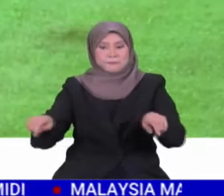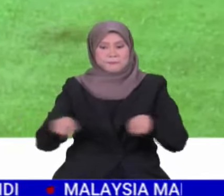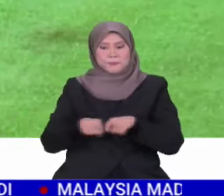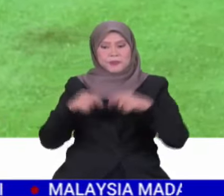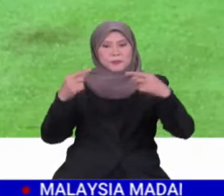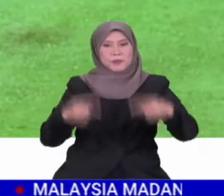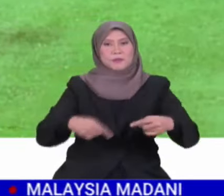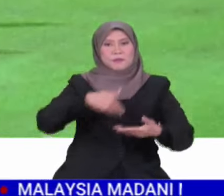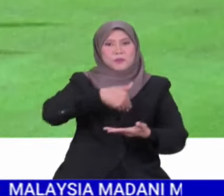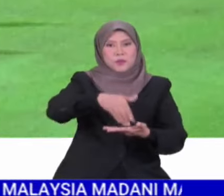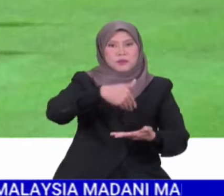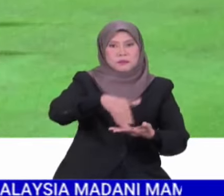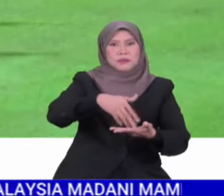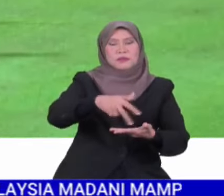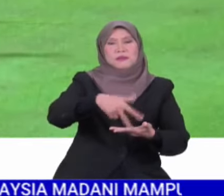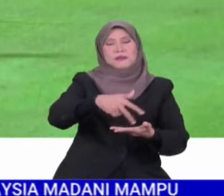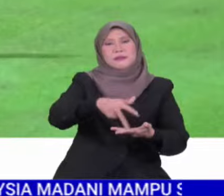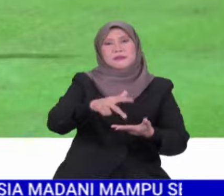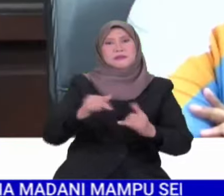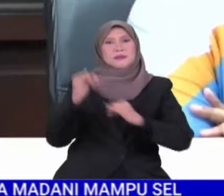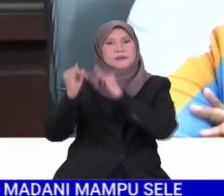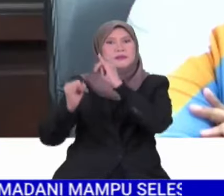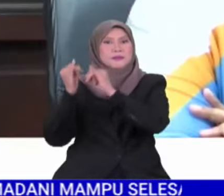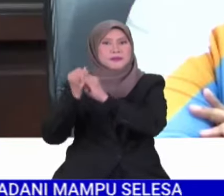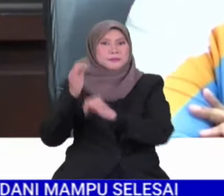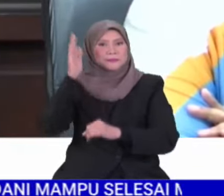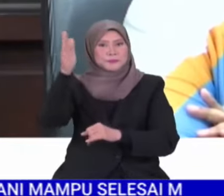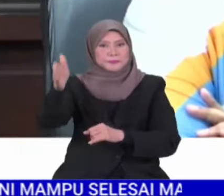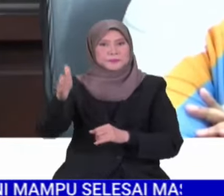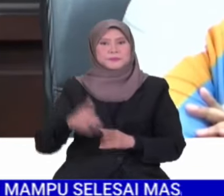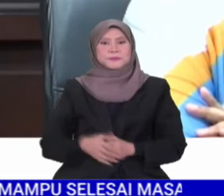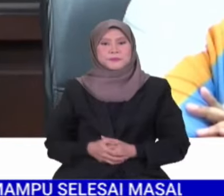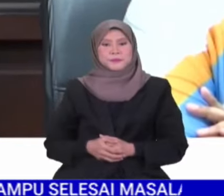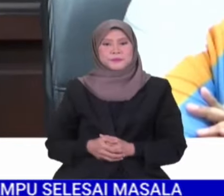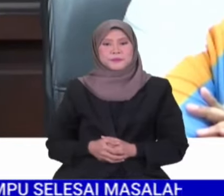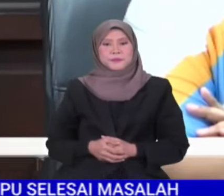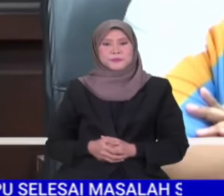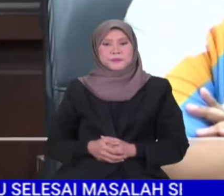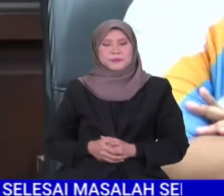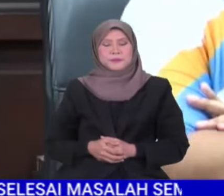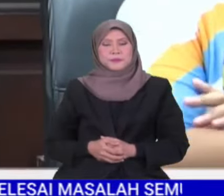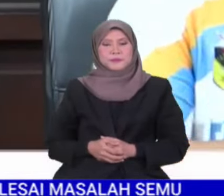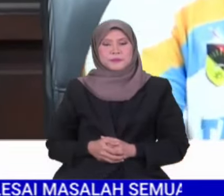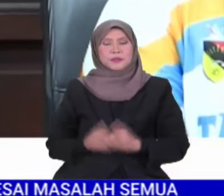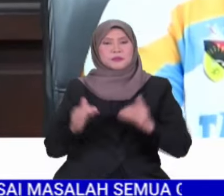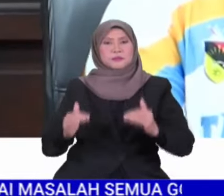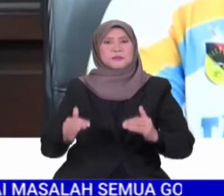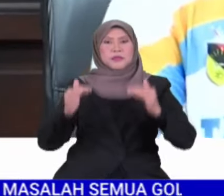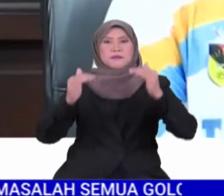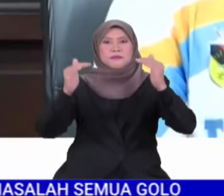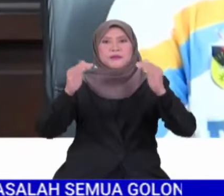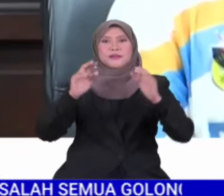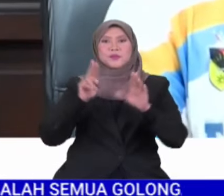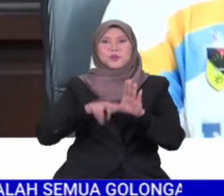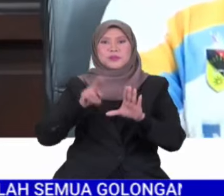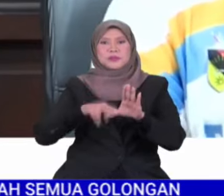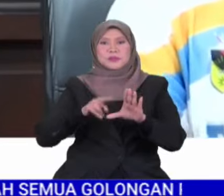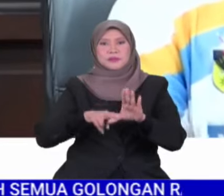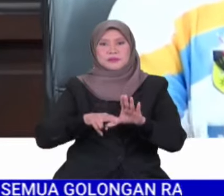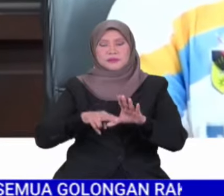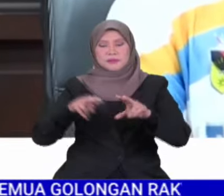kejohanan bola sepak bertaraf antarabangsa pada masa depan. Di mana kita ingin menaik taraf tempat duduk